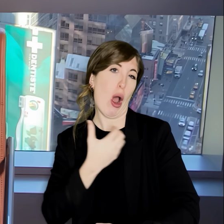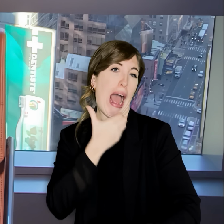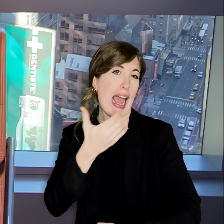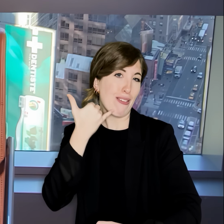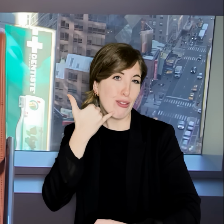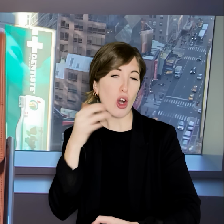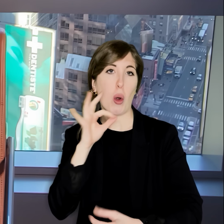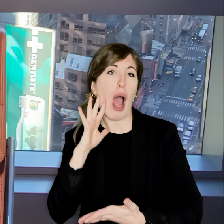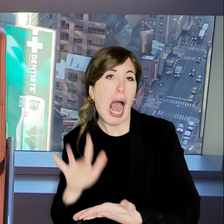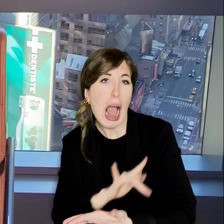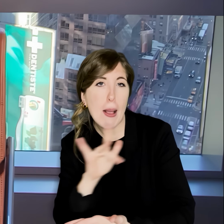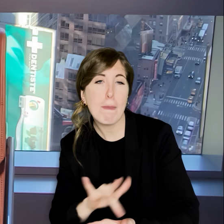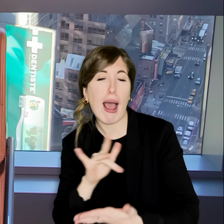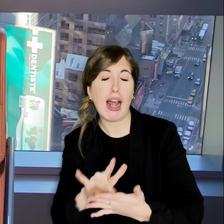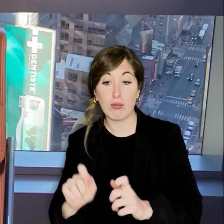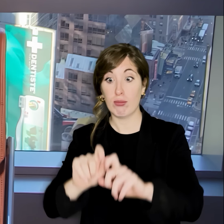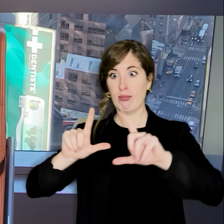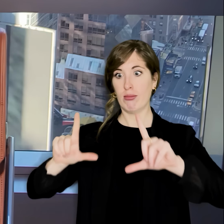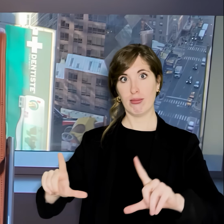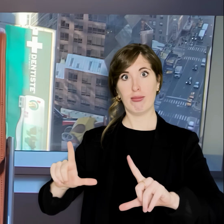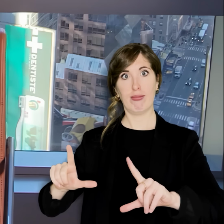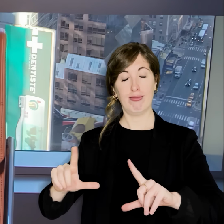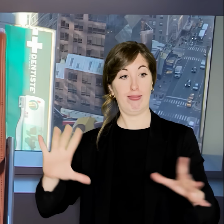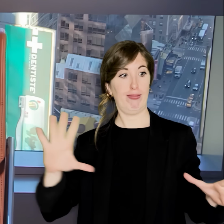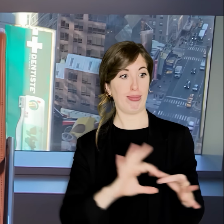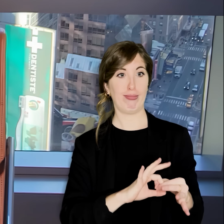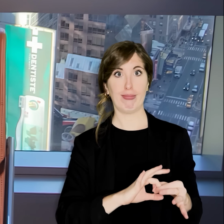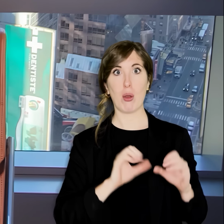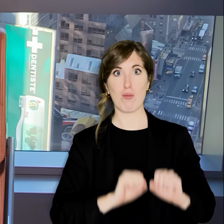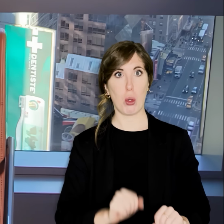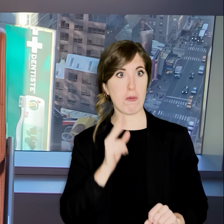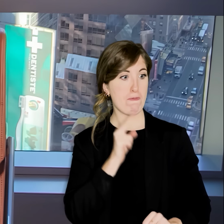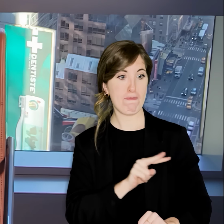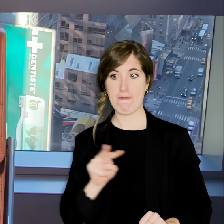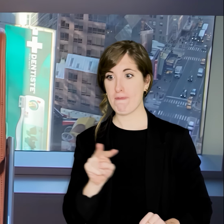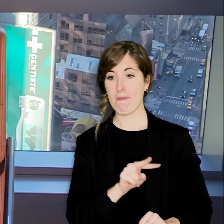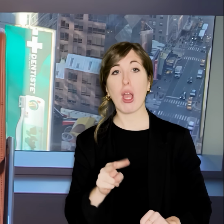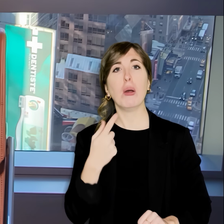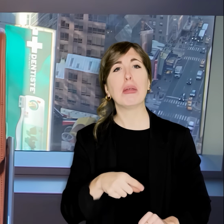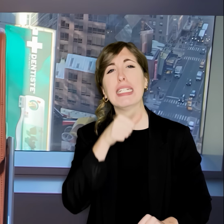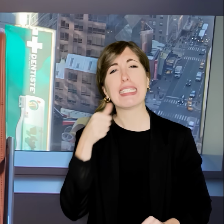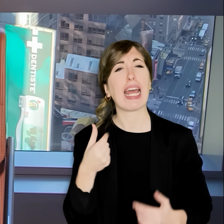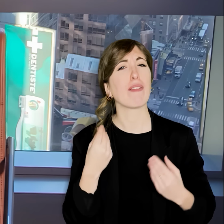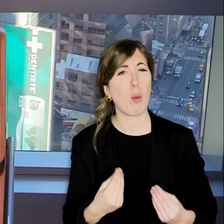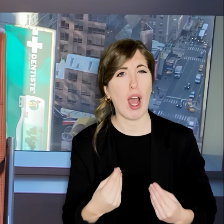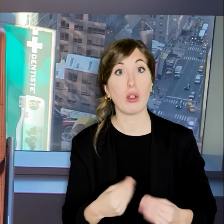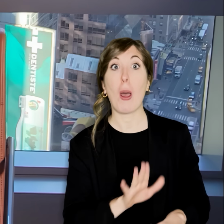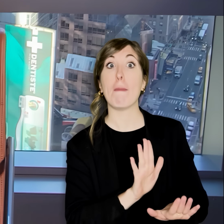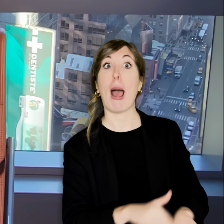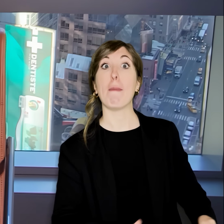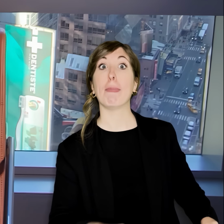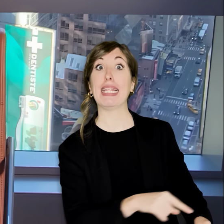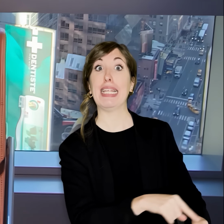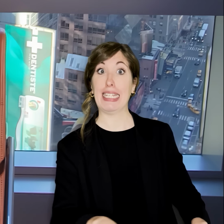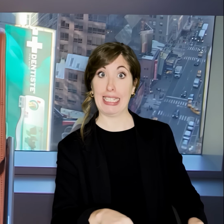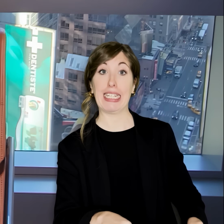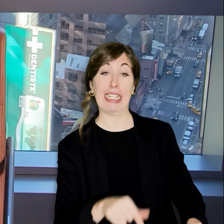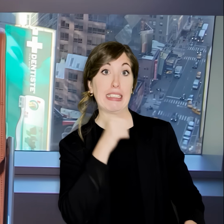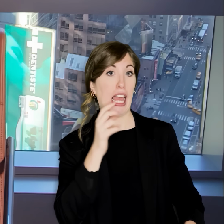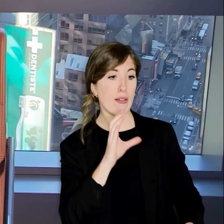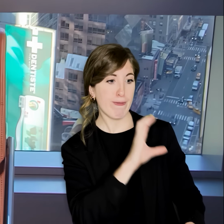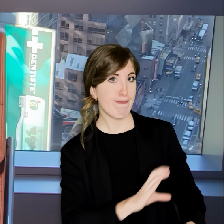più che altro qua quando noi dobbiamo tenere attentamente monitorate quelle che sono le visioni dei bambini se che non dobbiamo